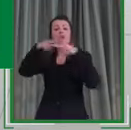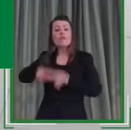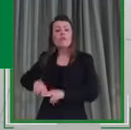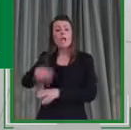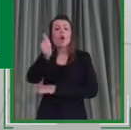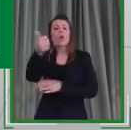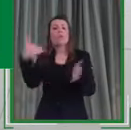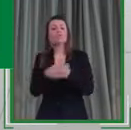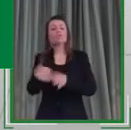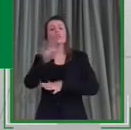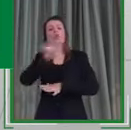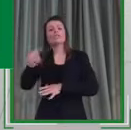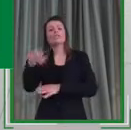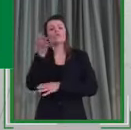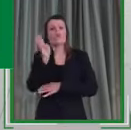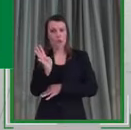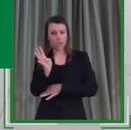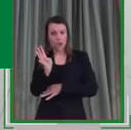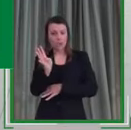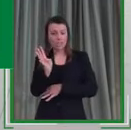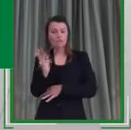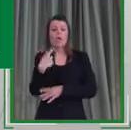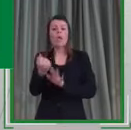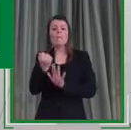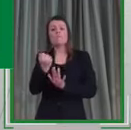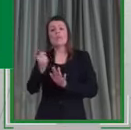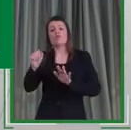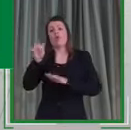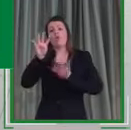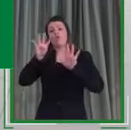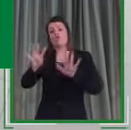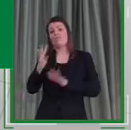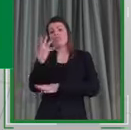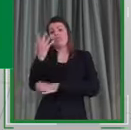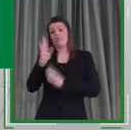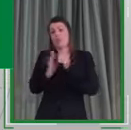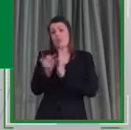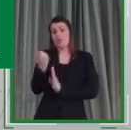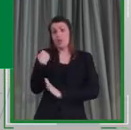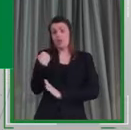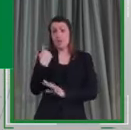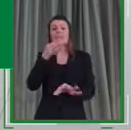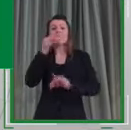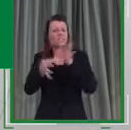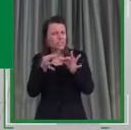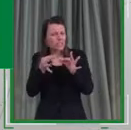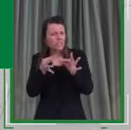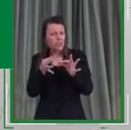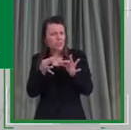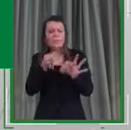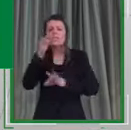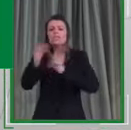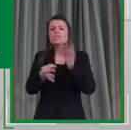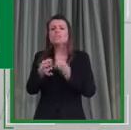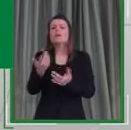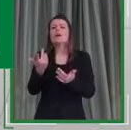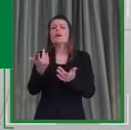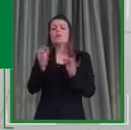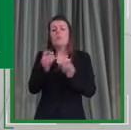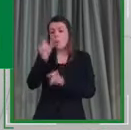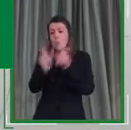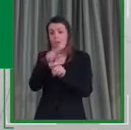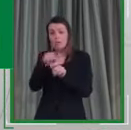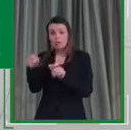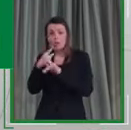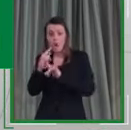11.914 meno 95 rispetto a ieri cioè vuol dire che tra coloro appunto che sono dimessi e i